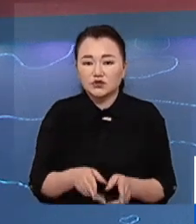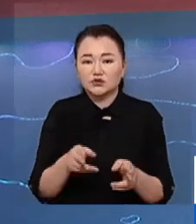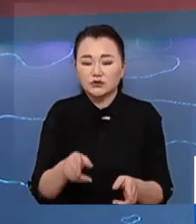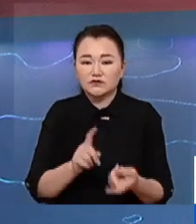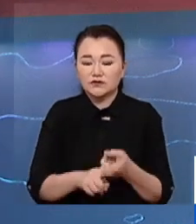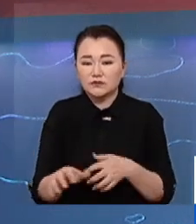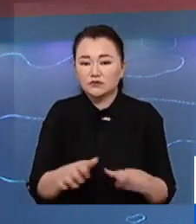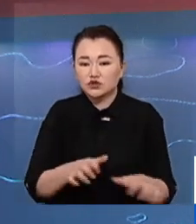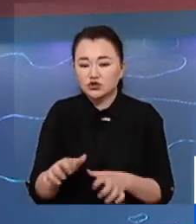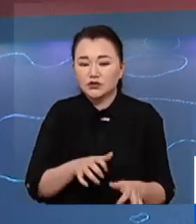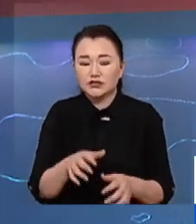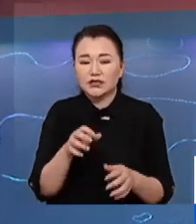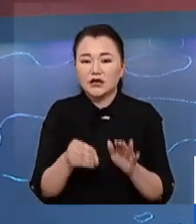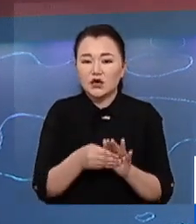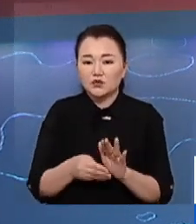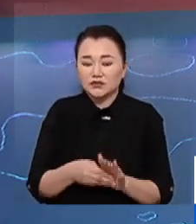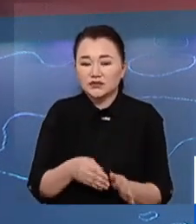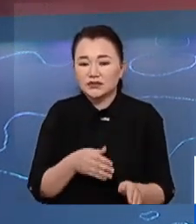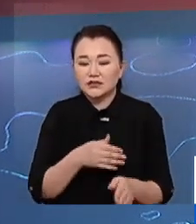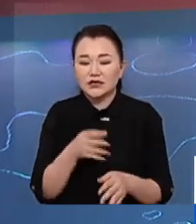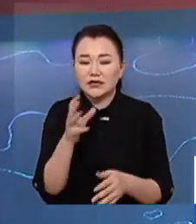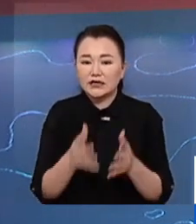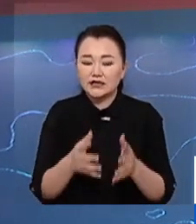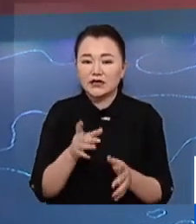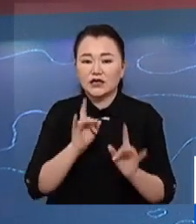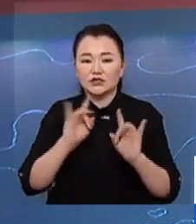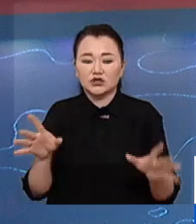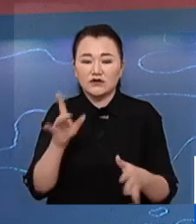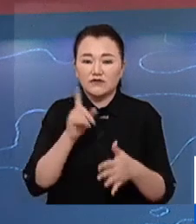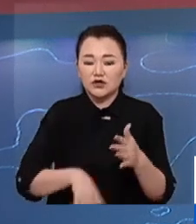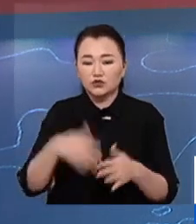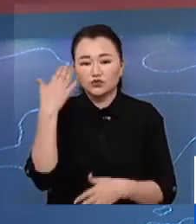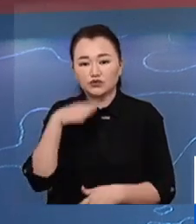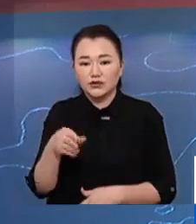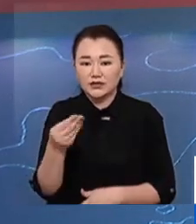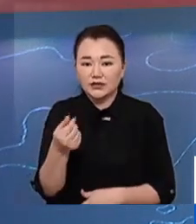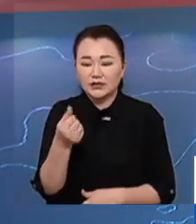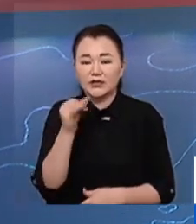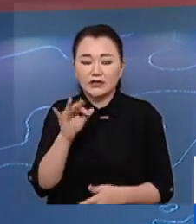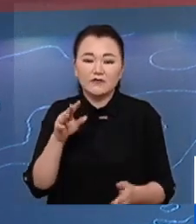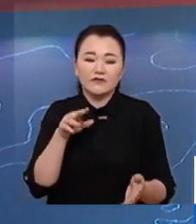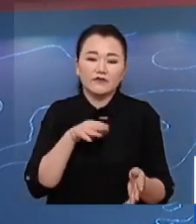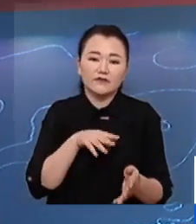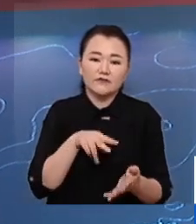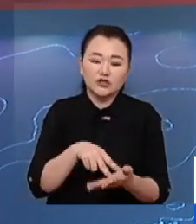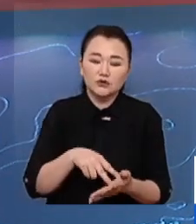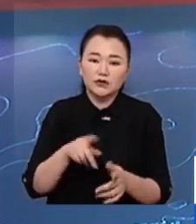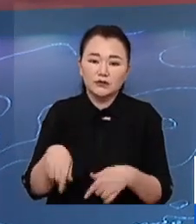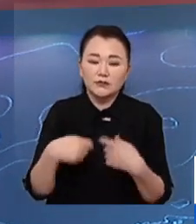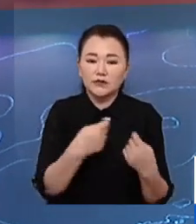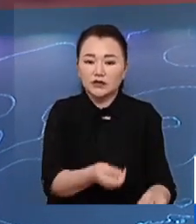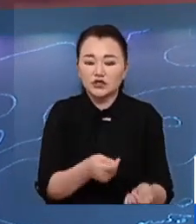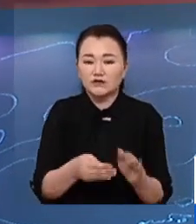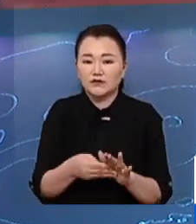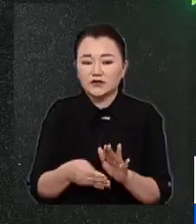с мошенничеством в сфере коррупции, присваивают или растрачивают вверенное чужое имущество и выступают посредниками при даче